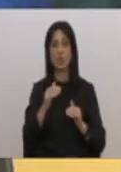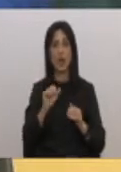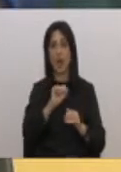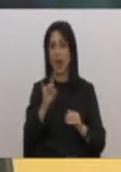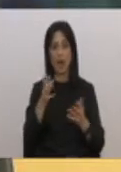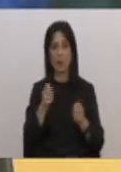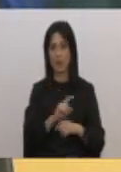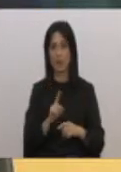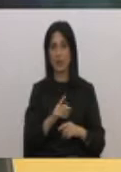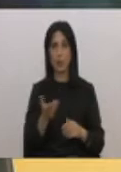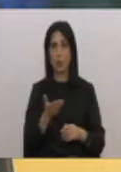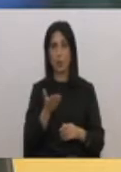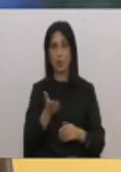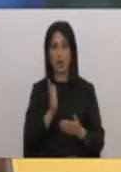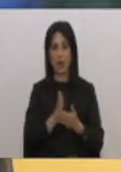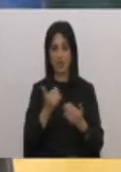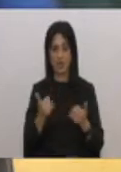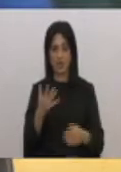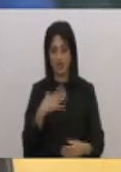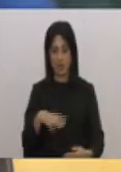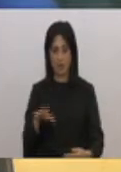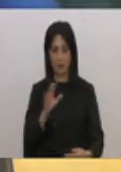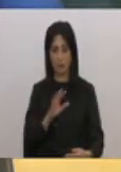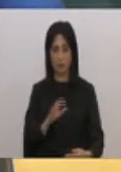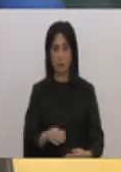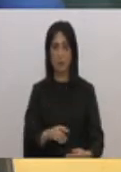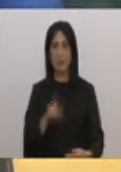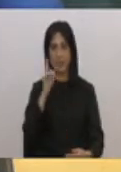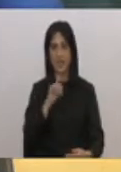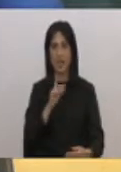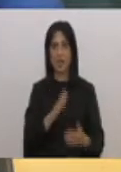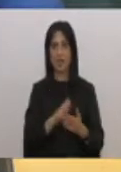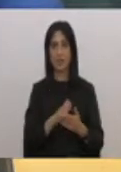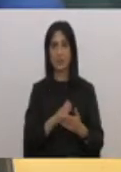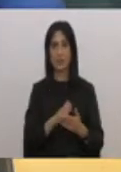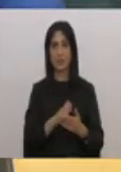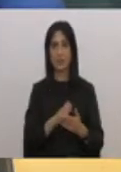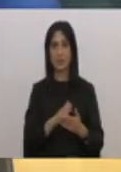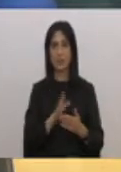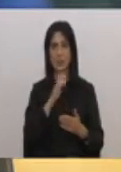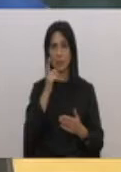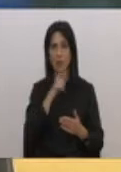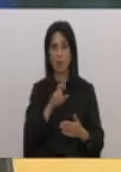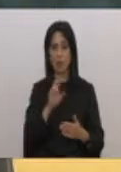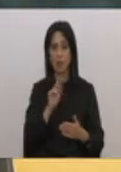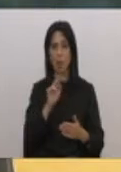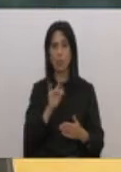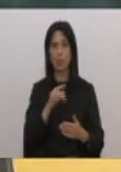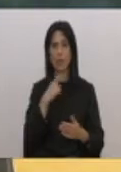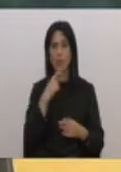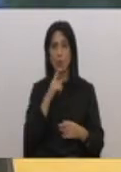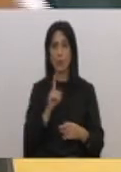მივიღებთ, რომელიც აქვს დღეს საქართველოს. იცით რა არის, ქალბატონი ბოკუჩავა საუბრობდა,